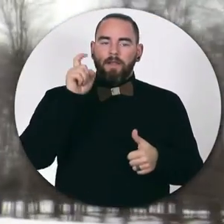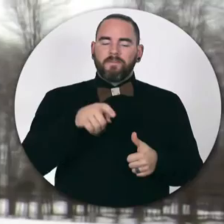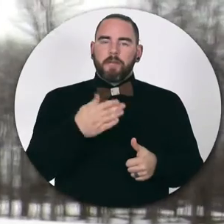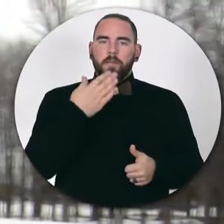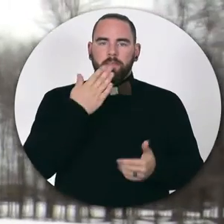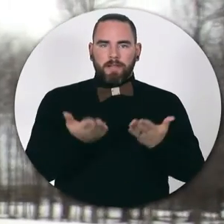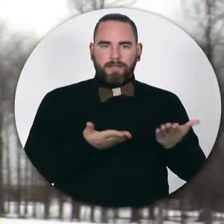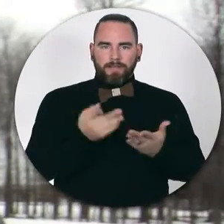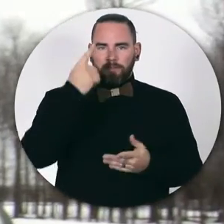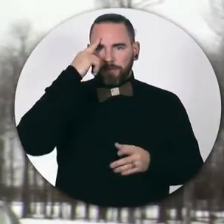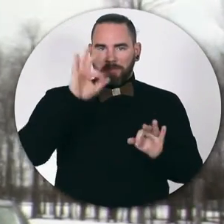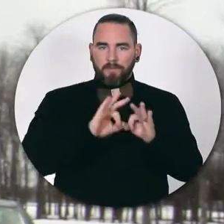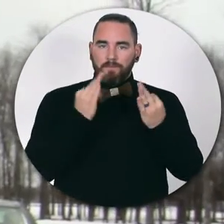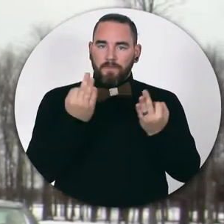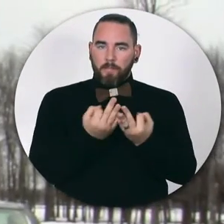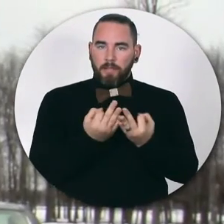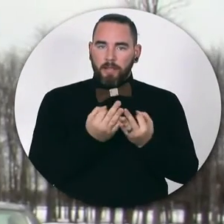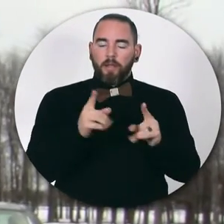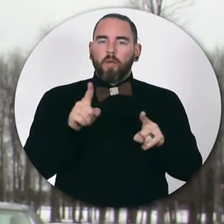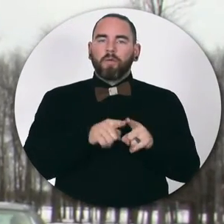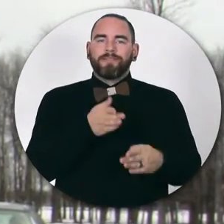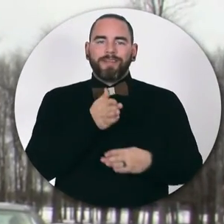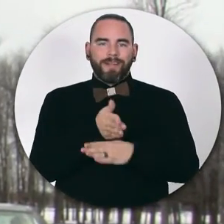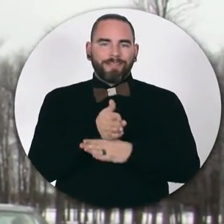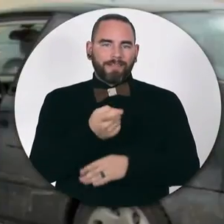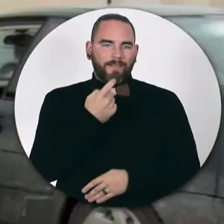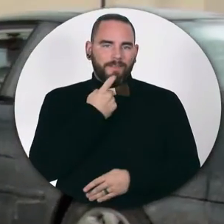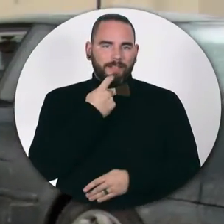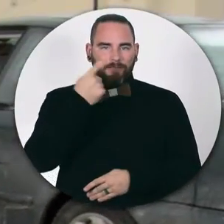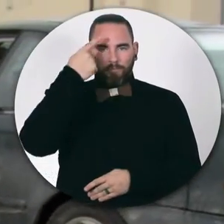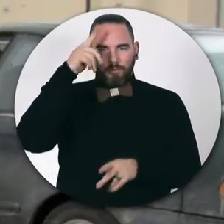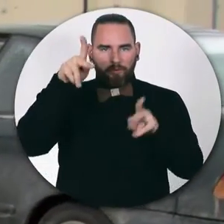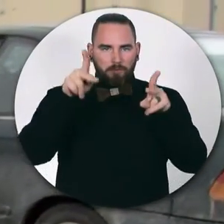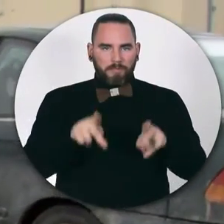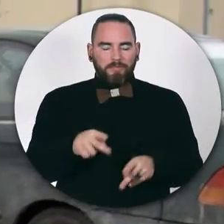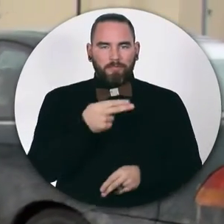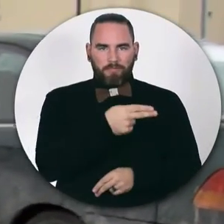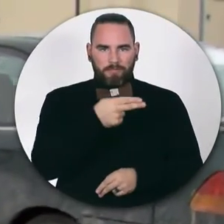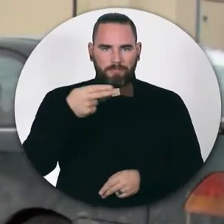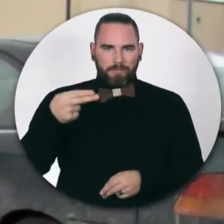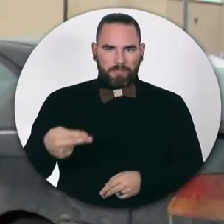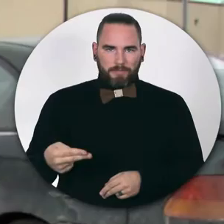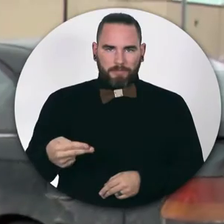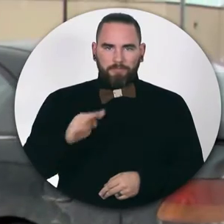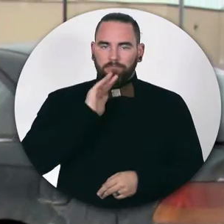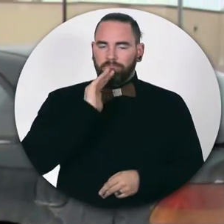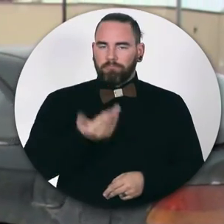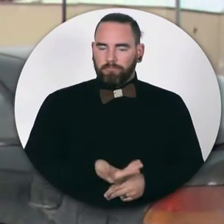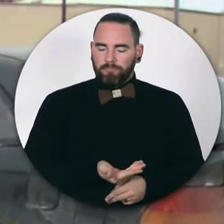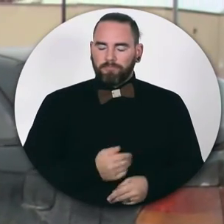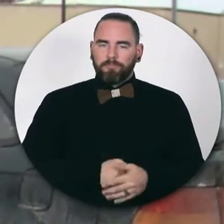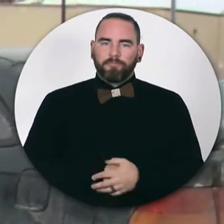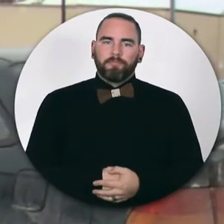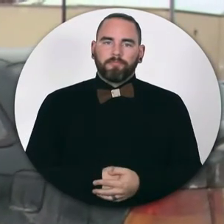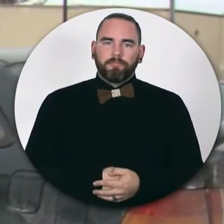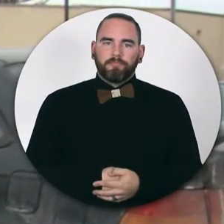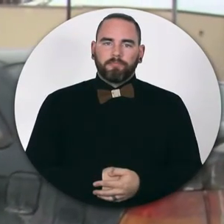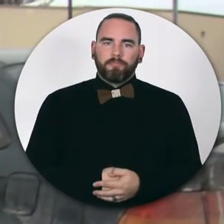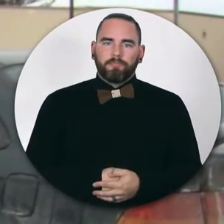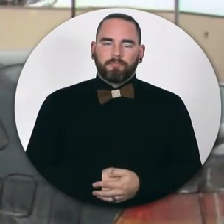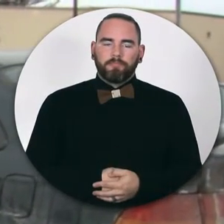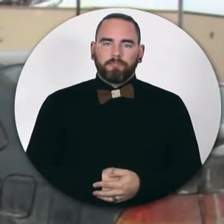bien desservir les familles et répondre à des normes d'accessibilité bonifiées pour être en mesure d'accueillir les personnes en situation de